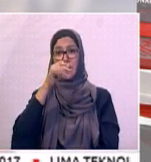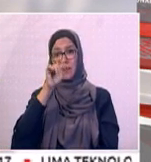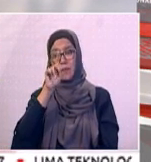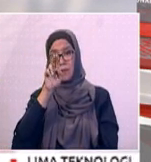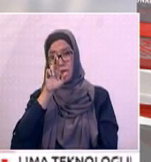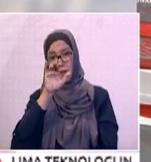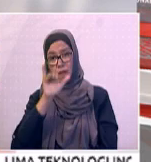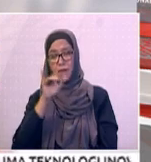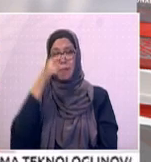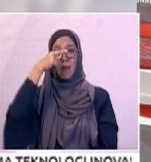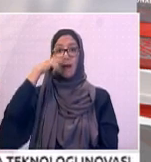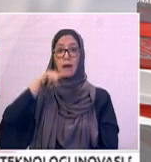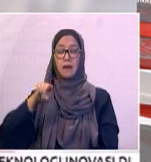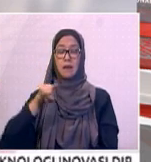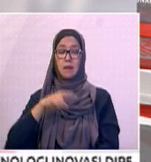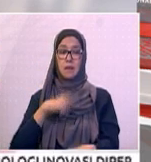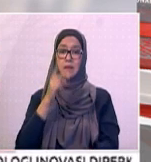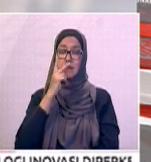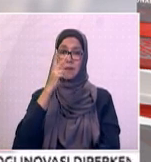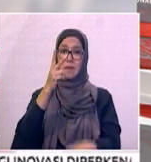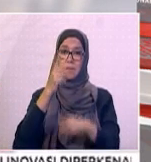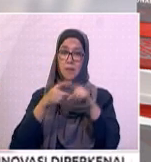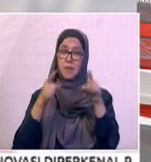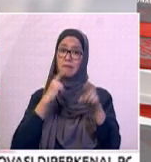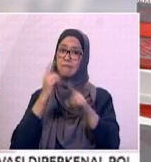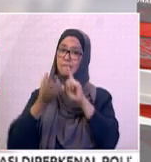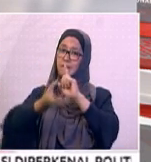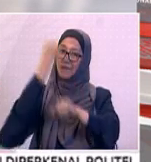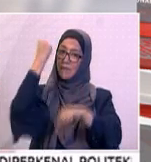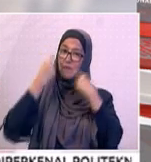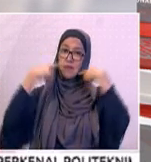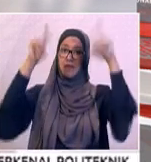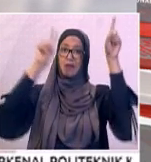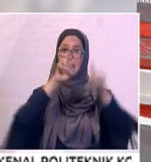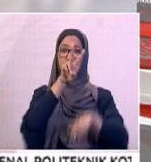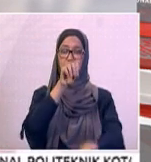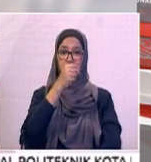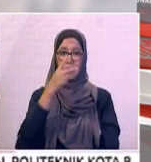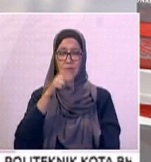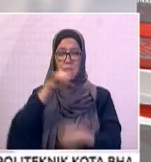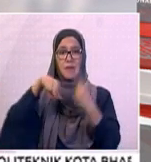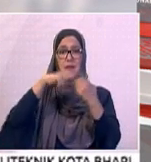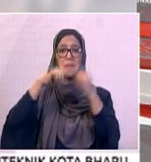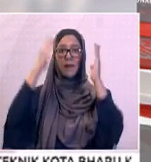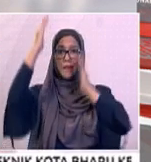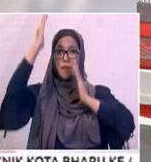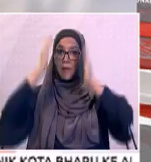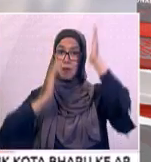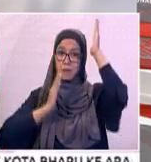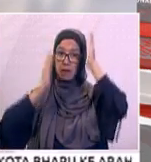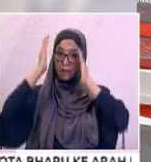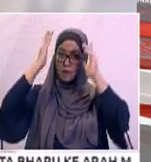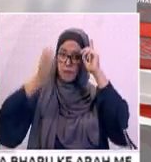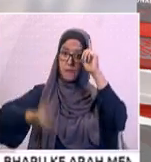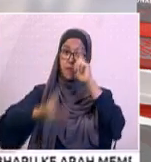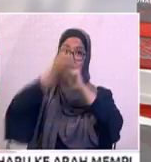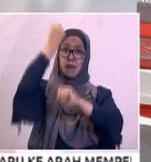anak buah P. Mania mengulangi kejayaan 2013 apabila Malaysia memenangi kejohanan itu buat kali